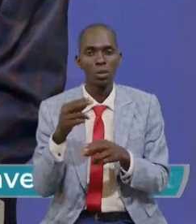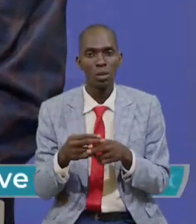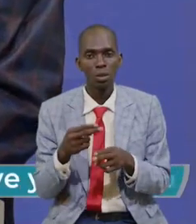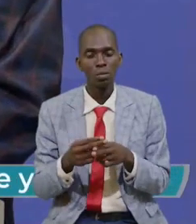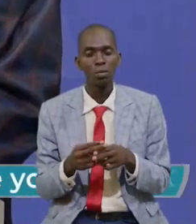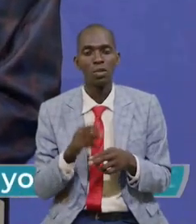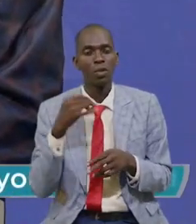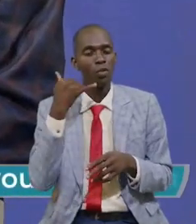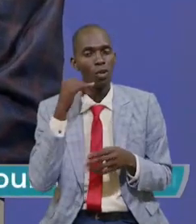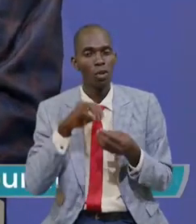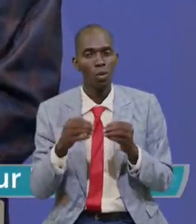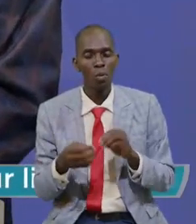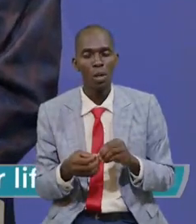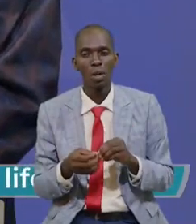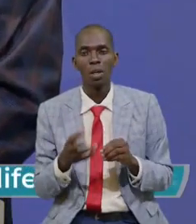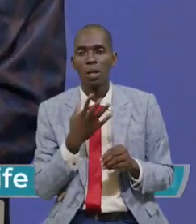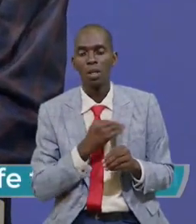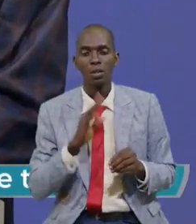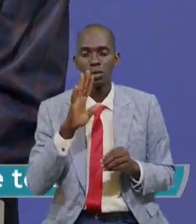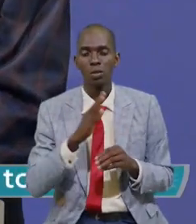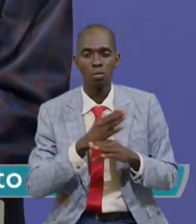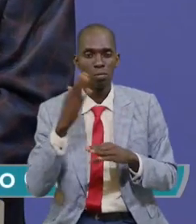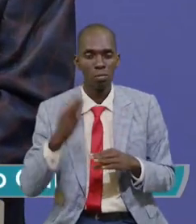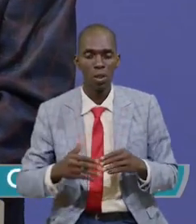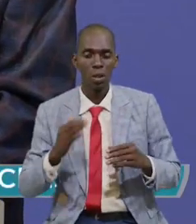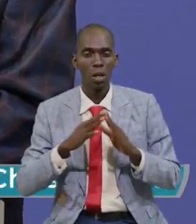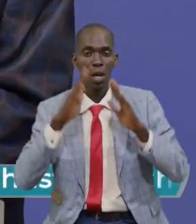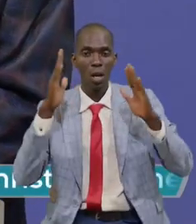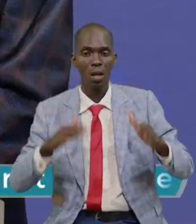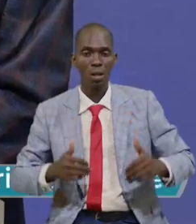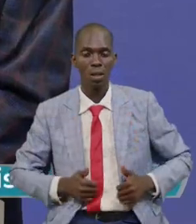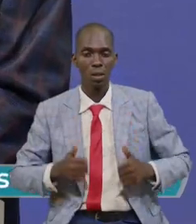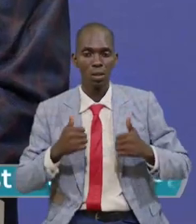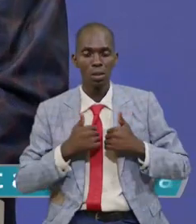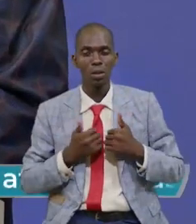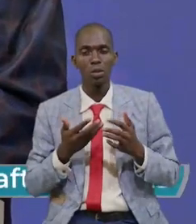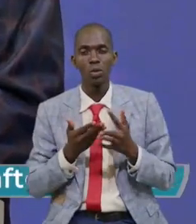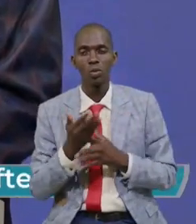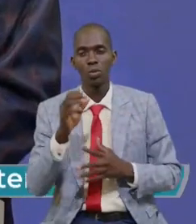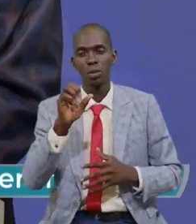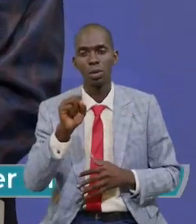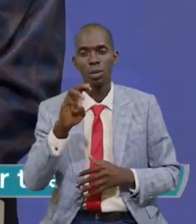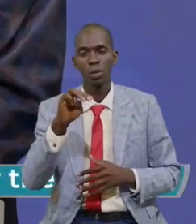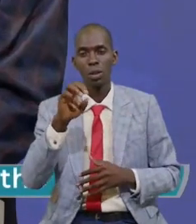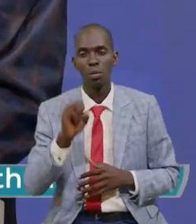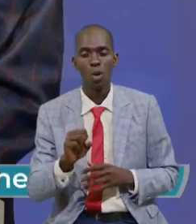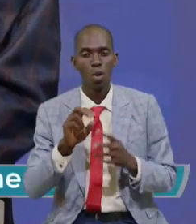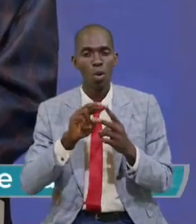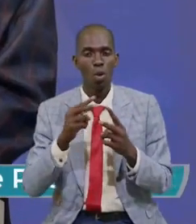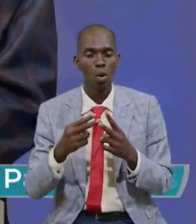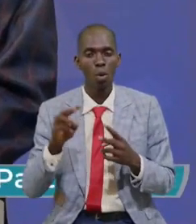envoyez vos coordonnées aussi par un SMS ou par WhatsApp.